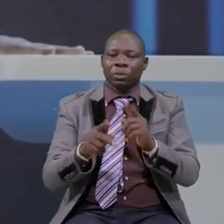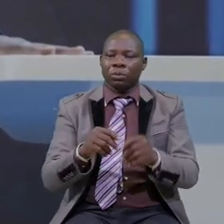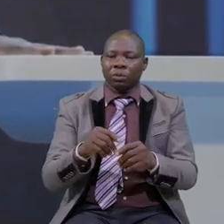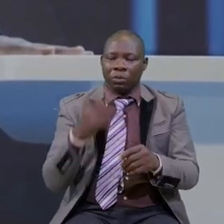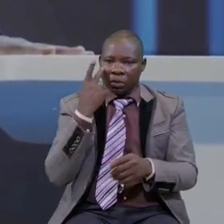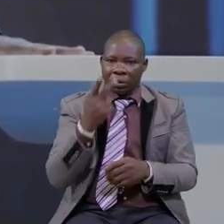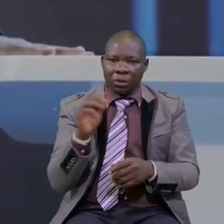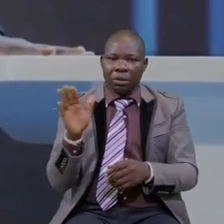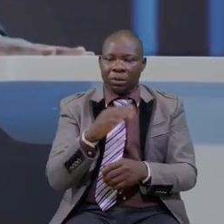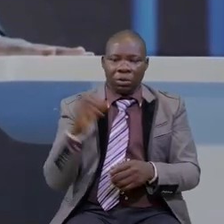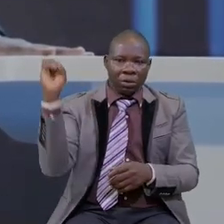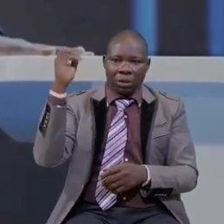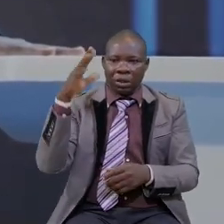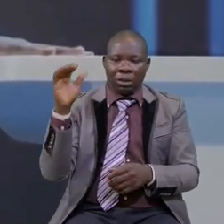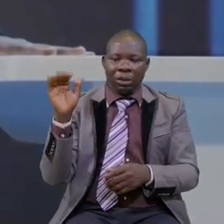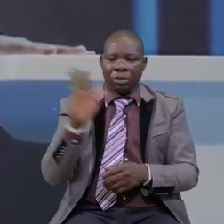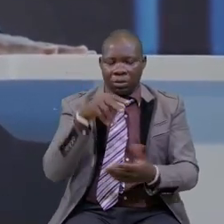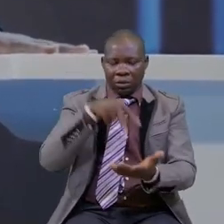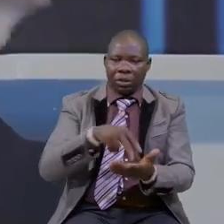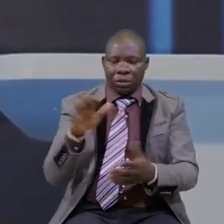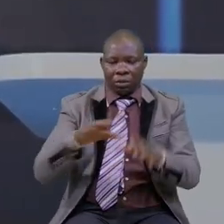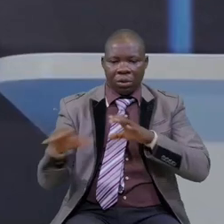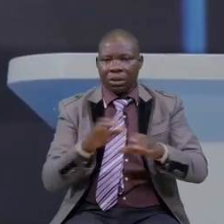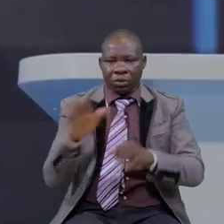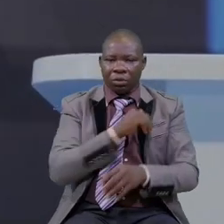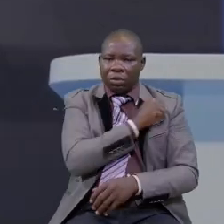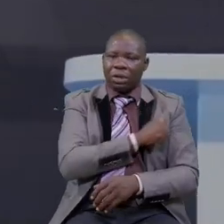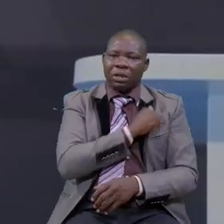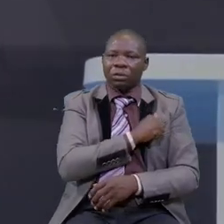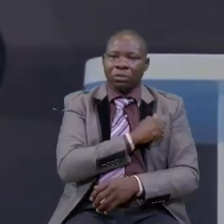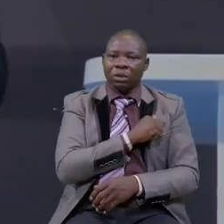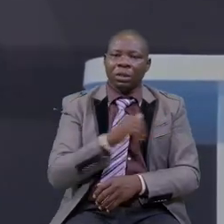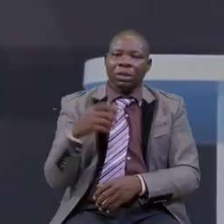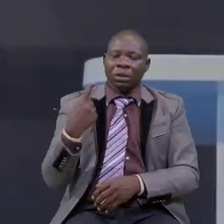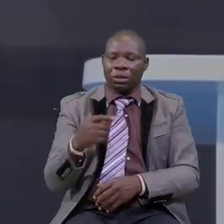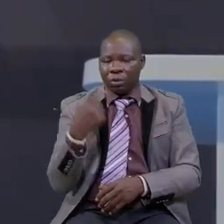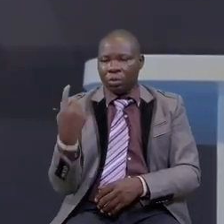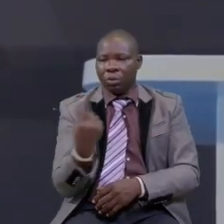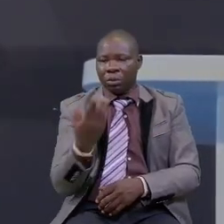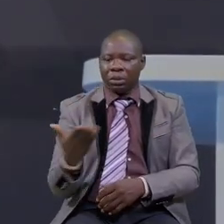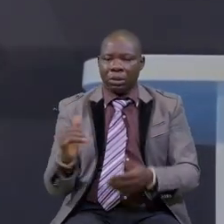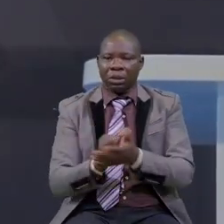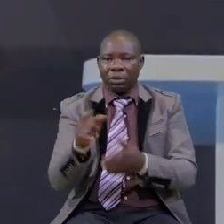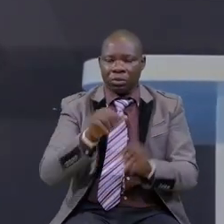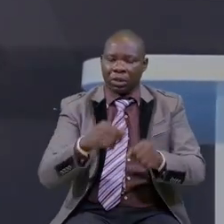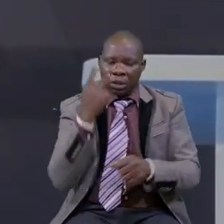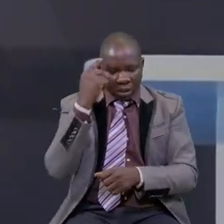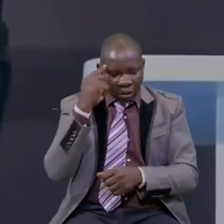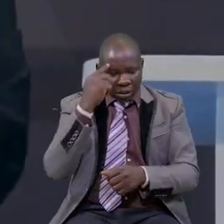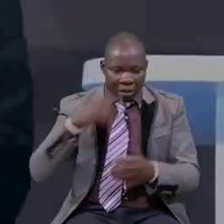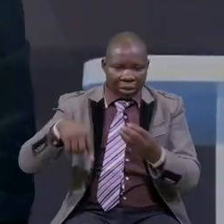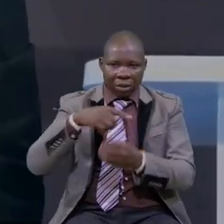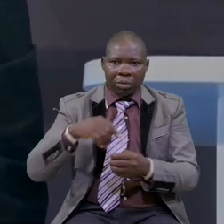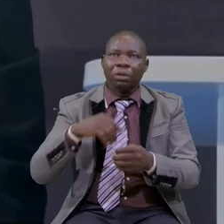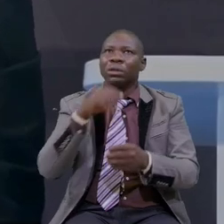vie, ta position, tes actions, et la seule chose à laquelle ils pensent, oh, nous